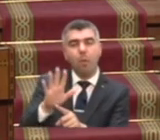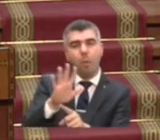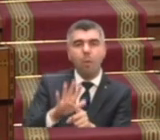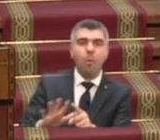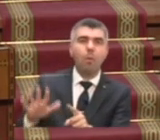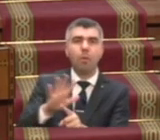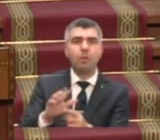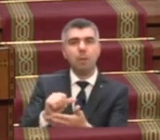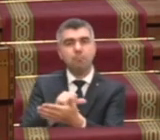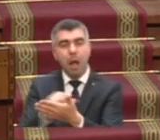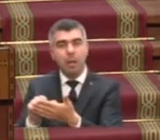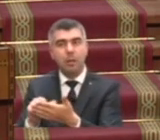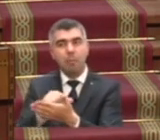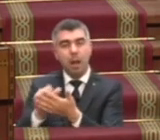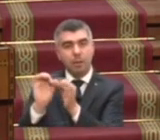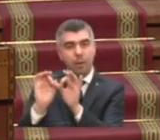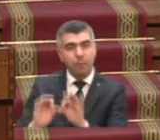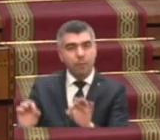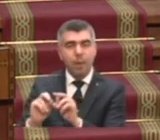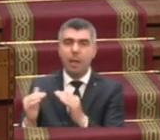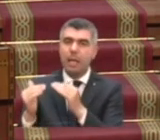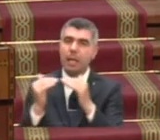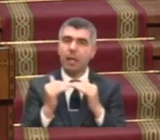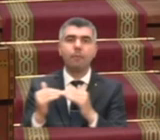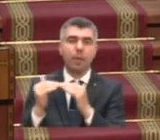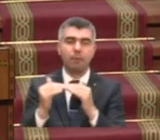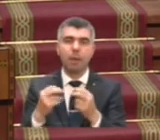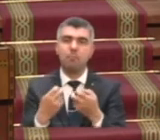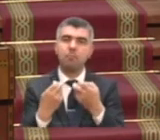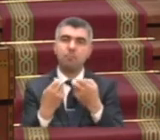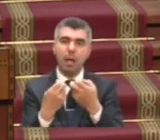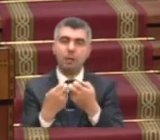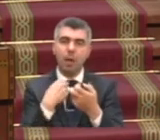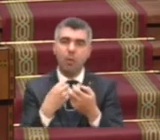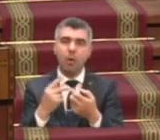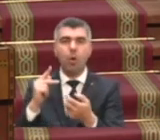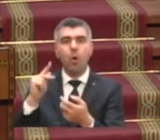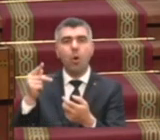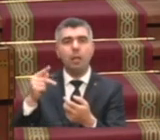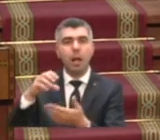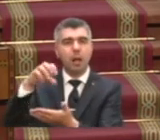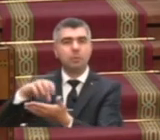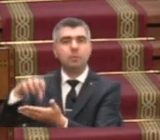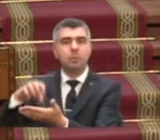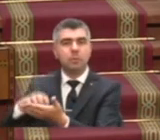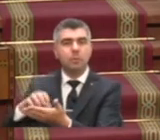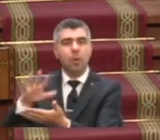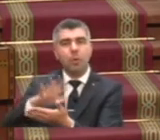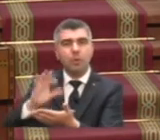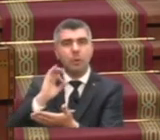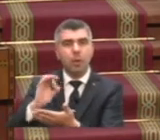اللي ادى واللي ما اداش. وهذا نعطيكم على سبيل المثال، عندك دوار الدكاكله والكرايز وعامر السفليه